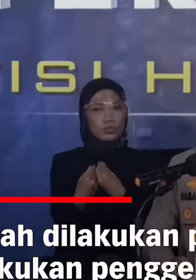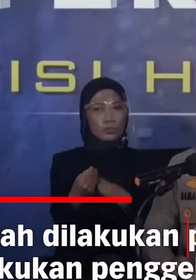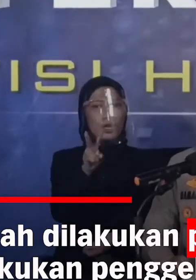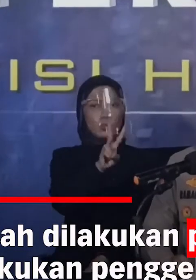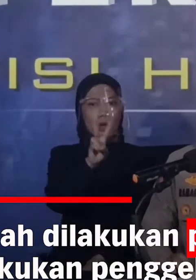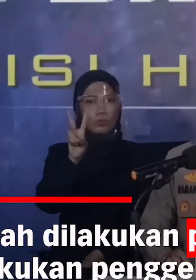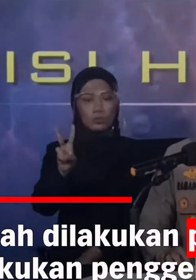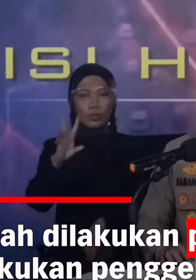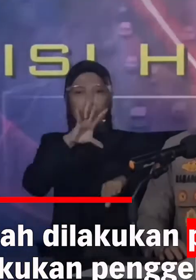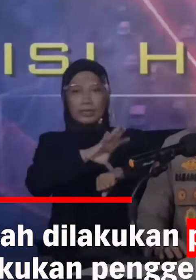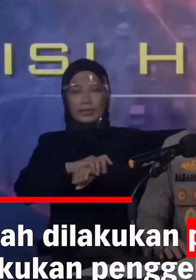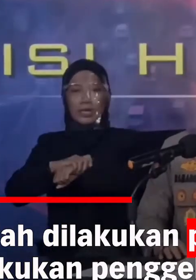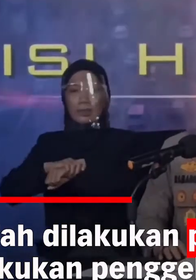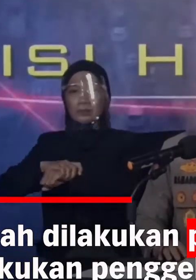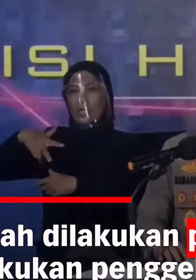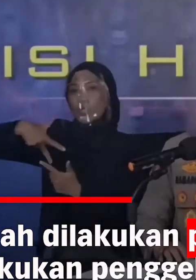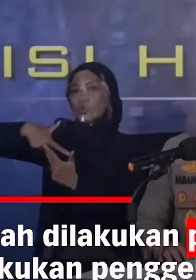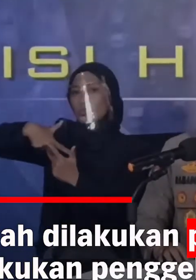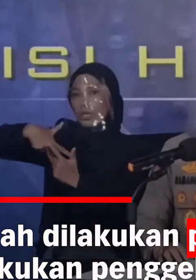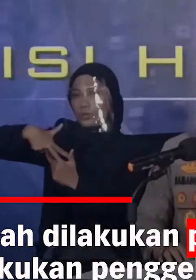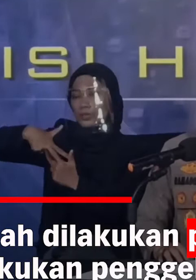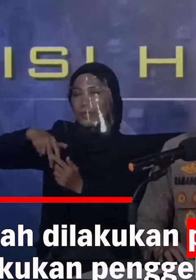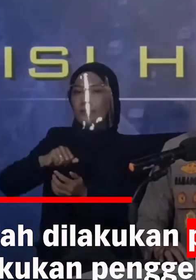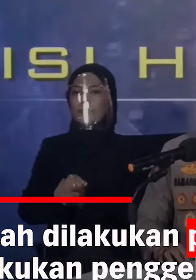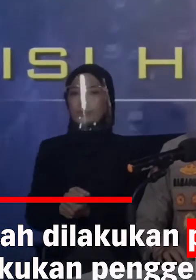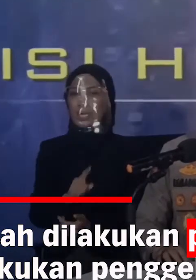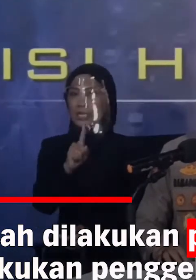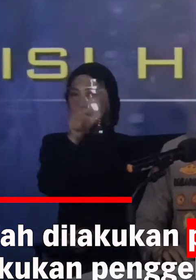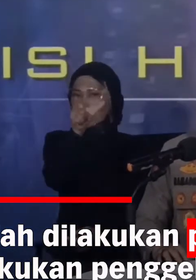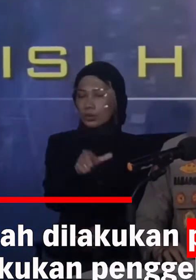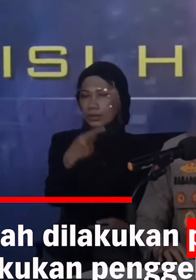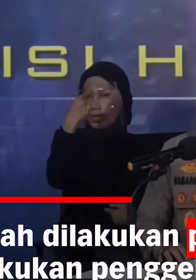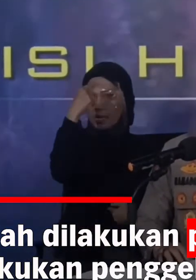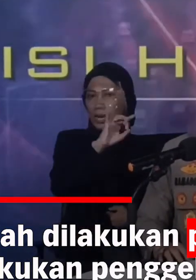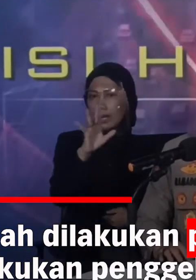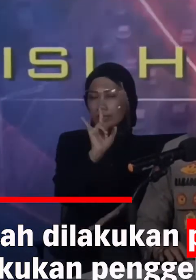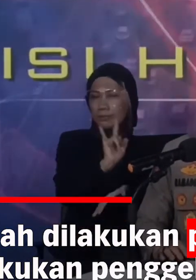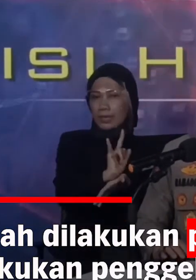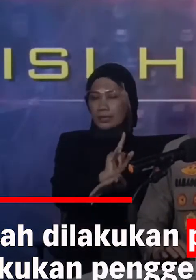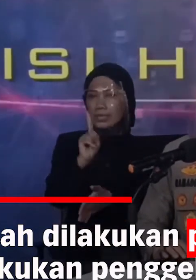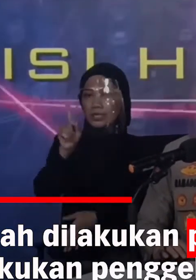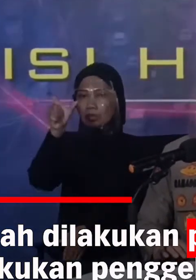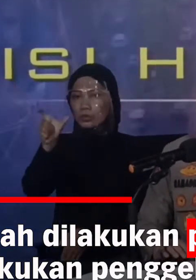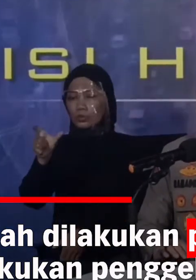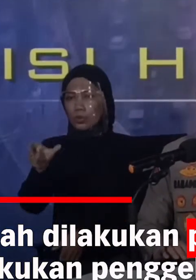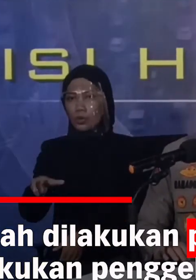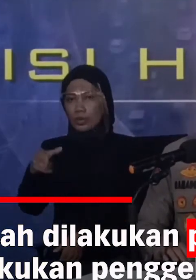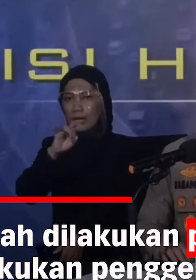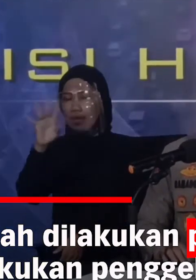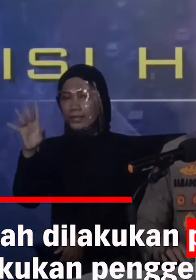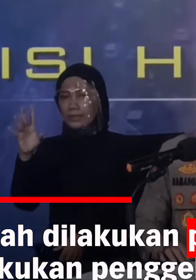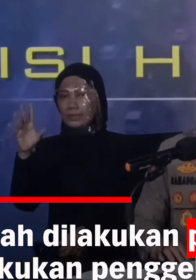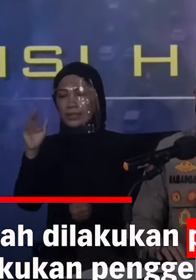ditangkap di Sulawesi Tengah, kemudian satu tersangka di Bekasi dan satu tersangka di Kalimantan